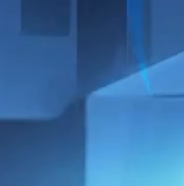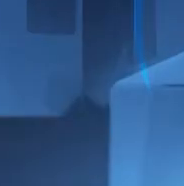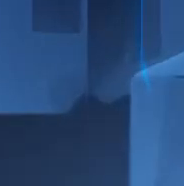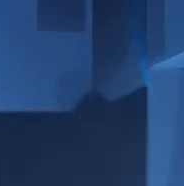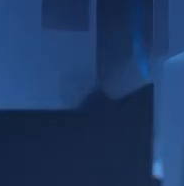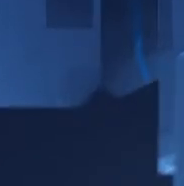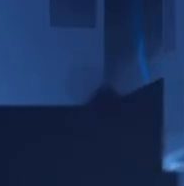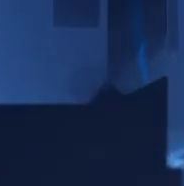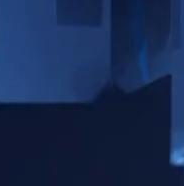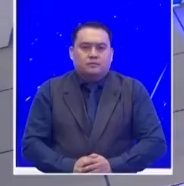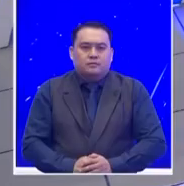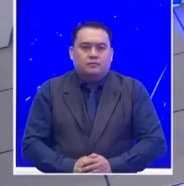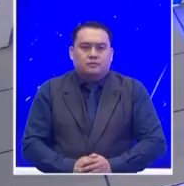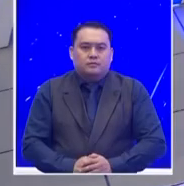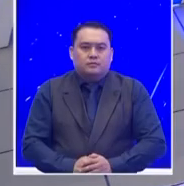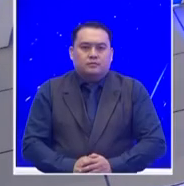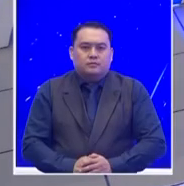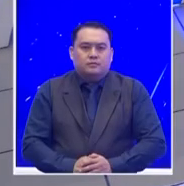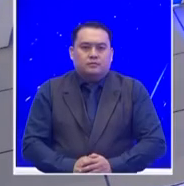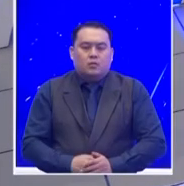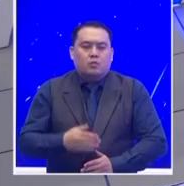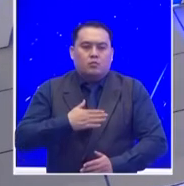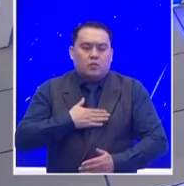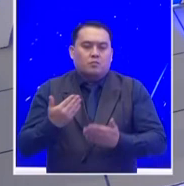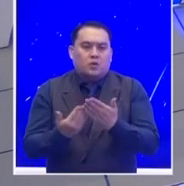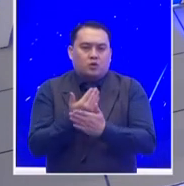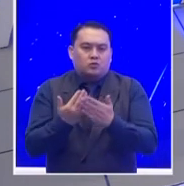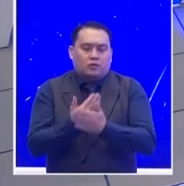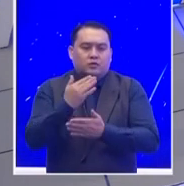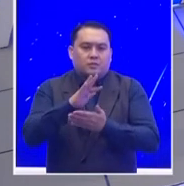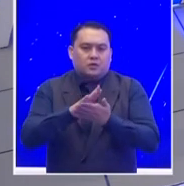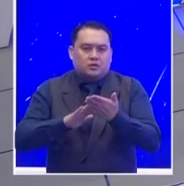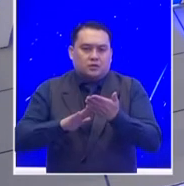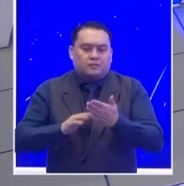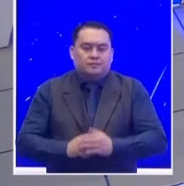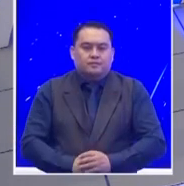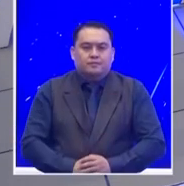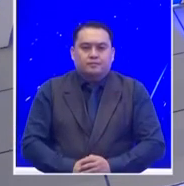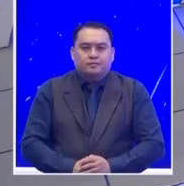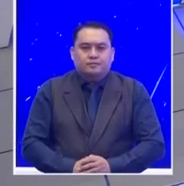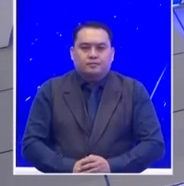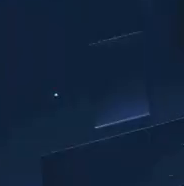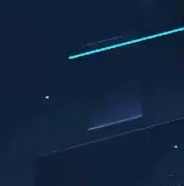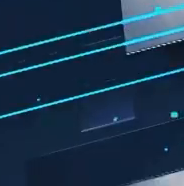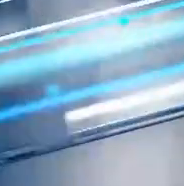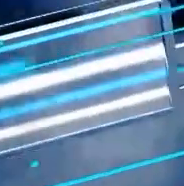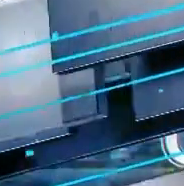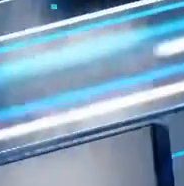телеканал ЖЦУ. Мы продолжаем выпуск другими интересными событиями. Оставайтесь с нами.